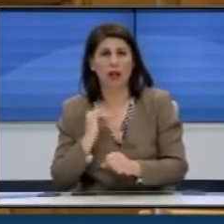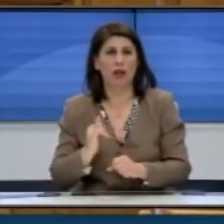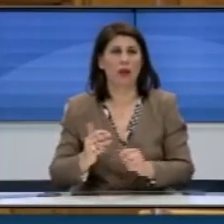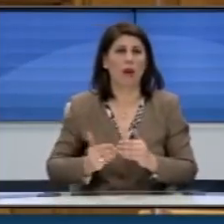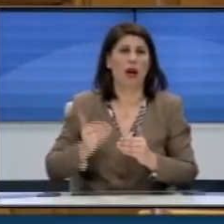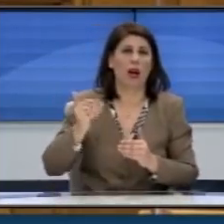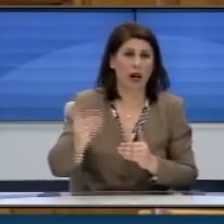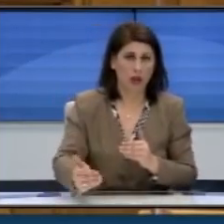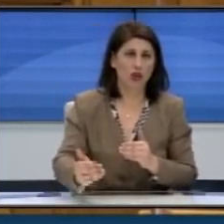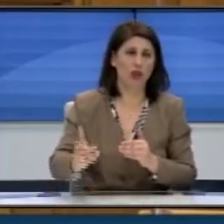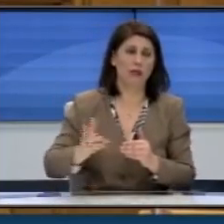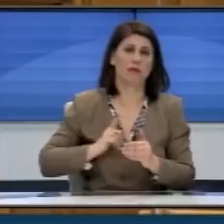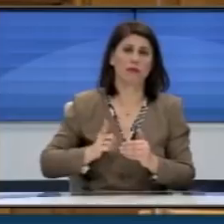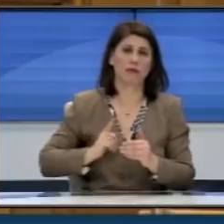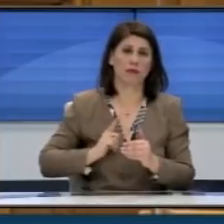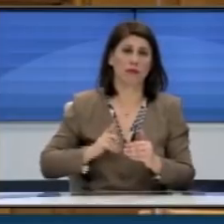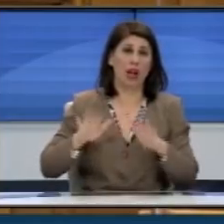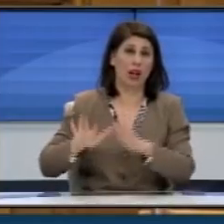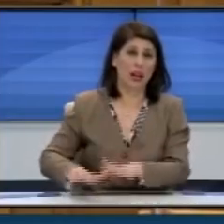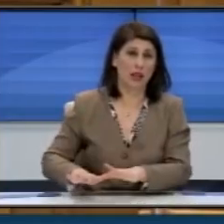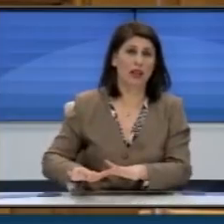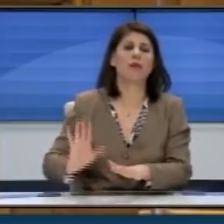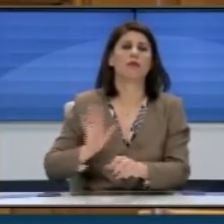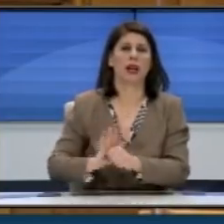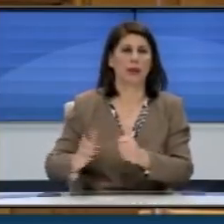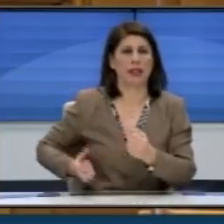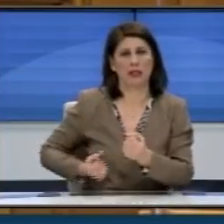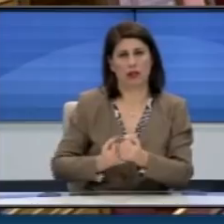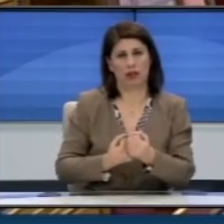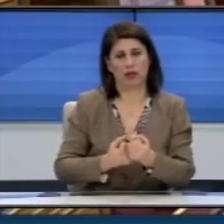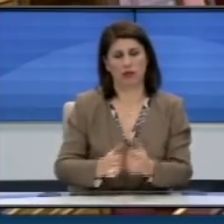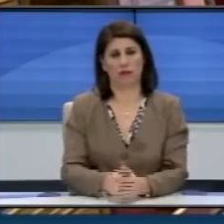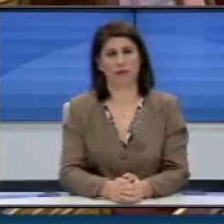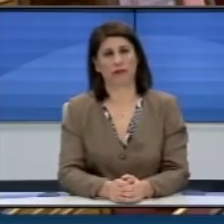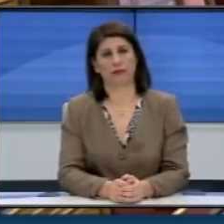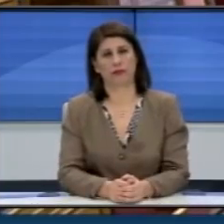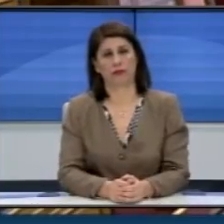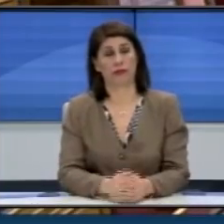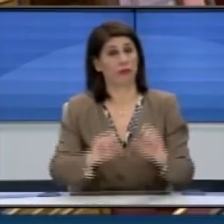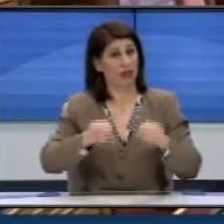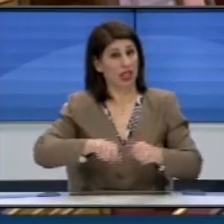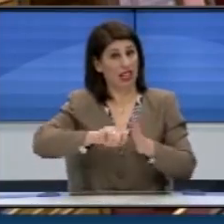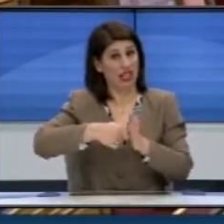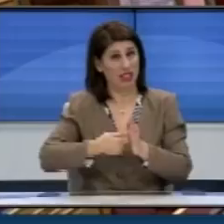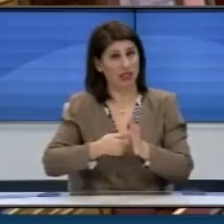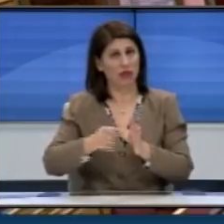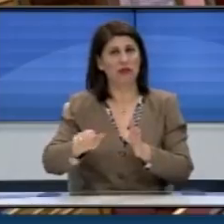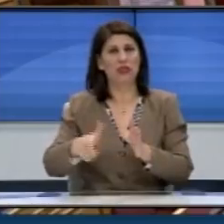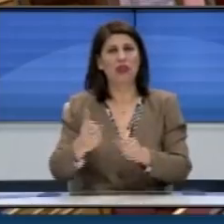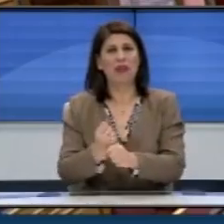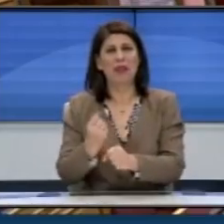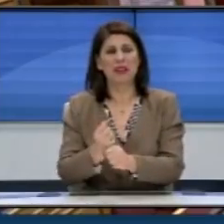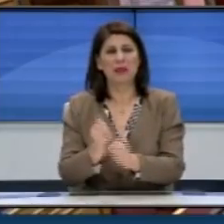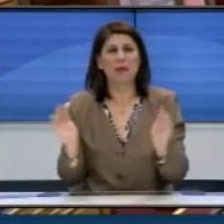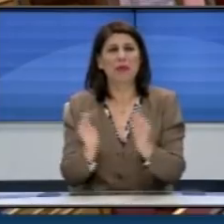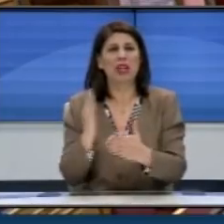σε αναστολή στην ανεργία, επίσης με ανεπαρκή στήριξη. Κλείσατε την πλειοψηφία των φτωχών